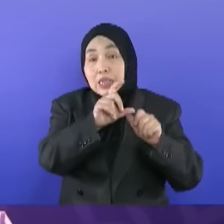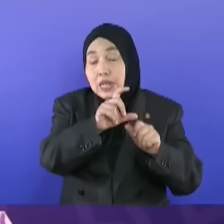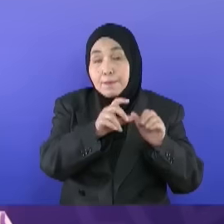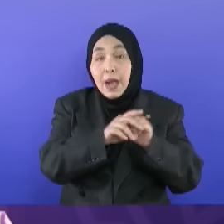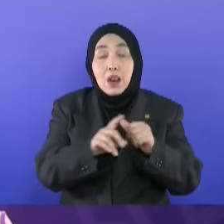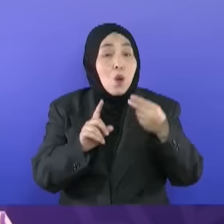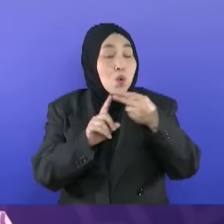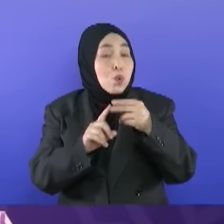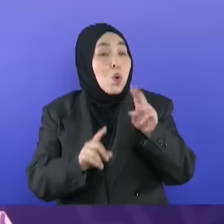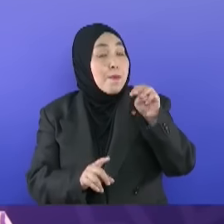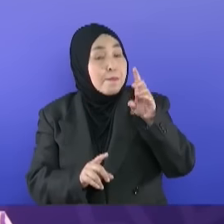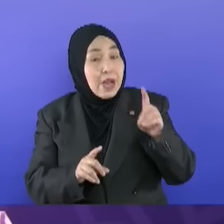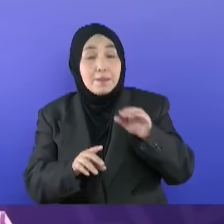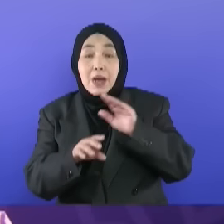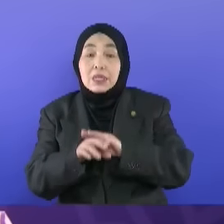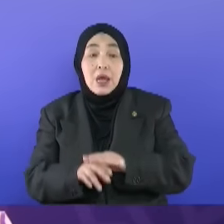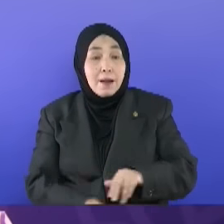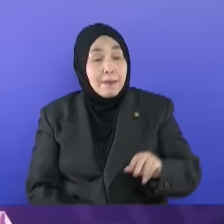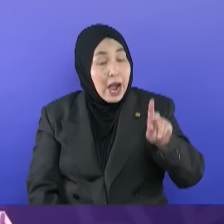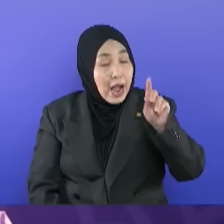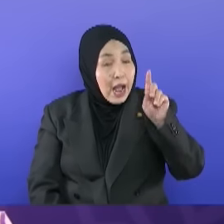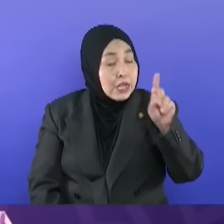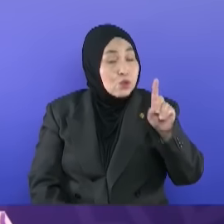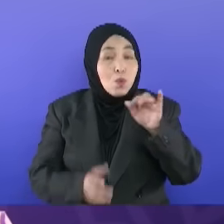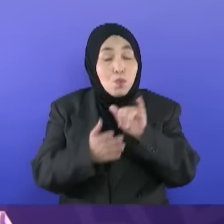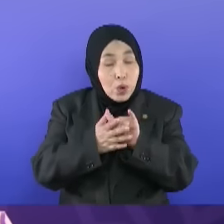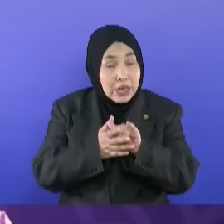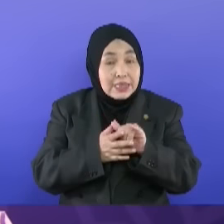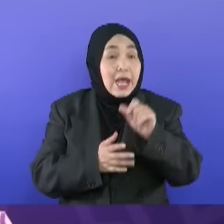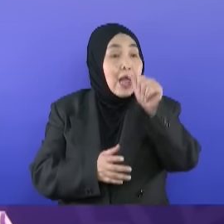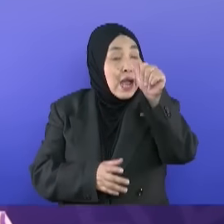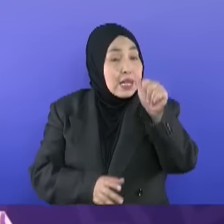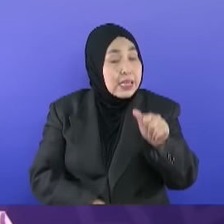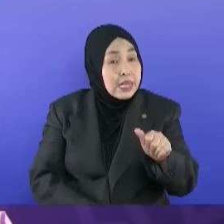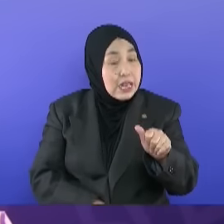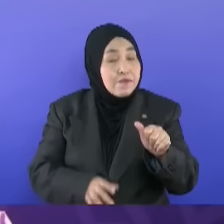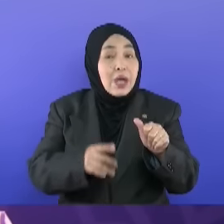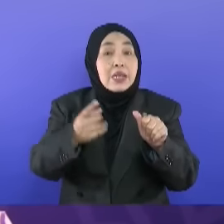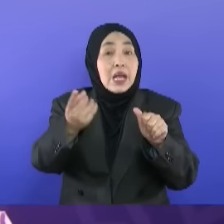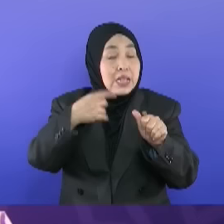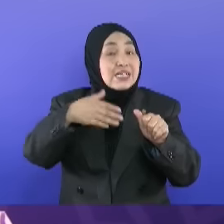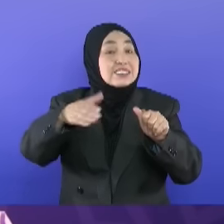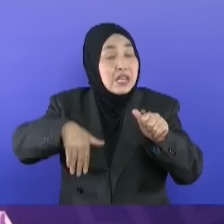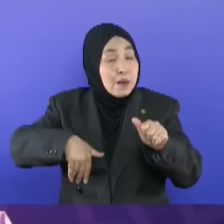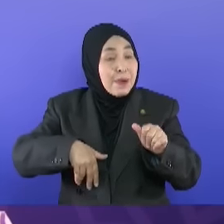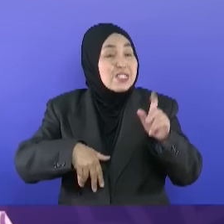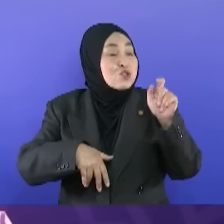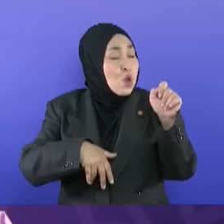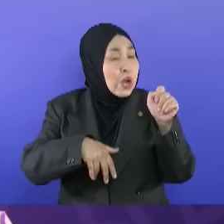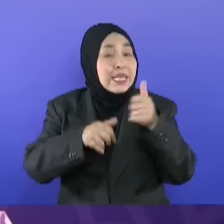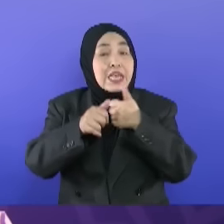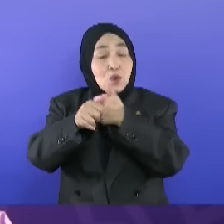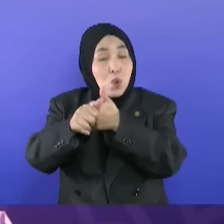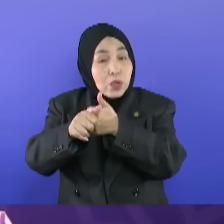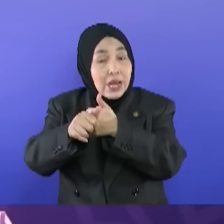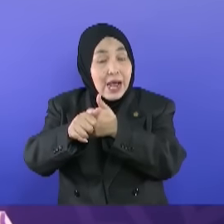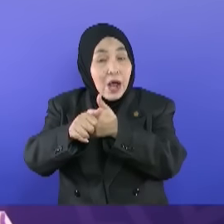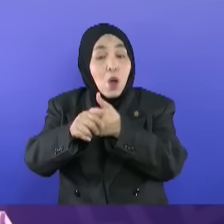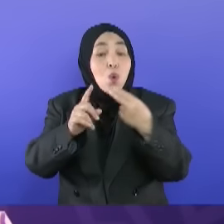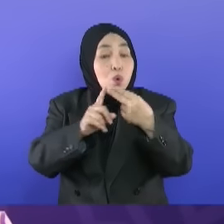mad pada dkanlah. Alif yang datang selepas d mengikut huruf yang